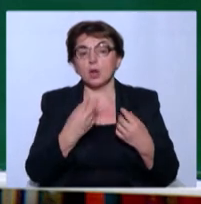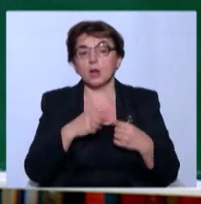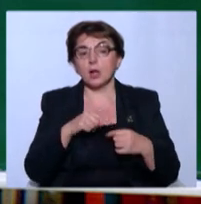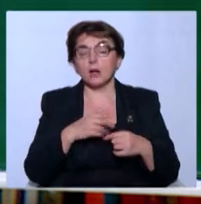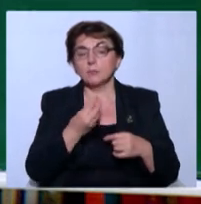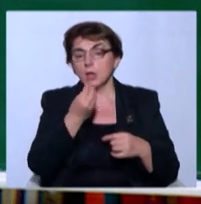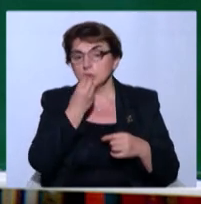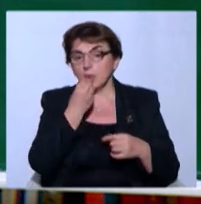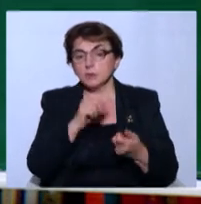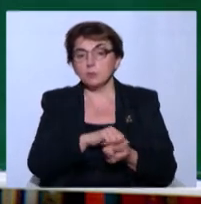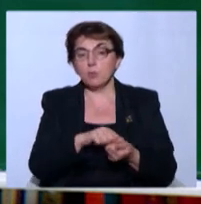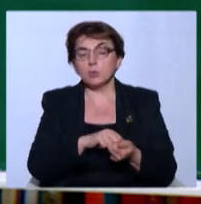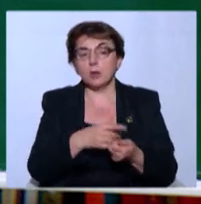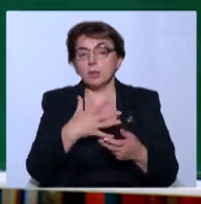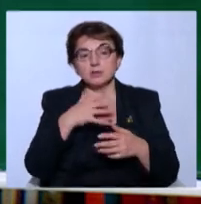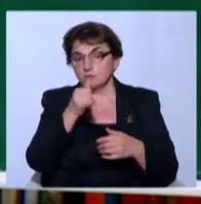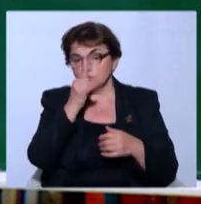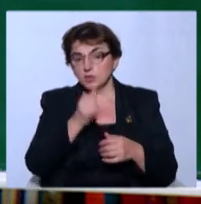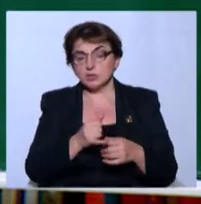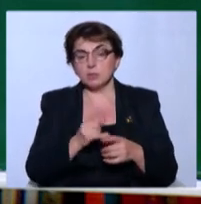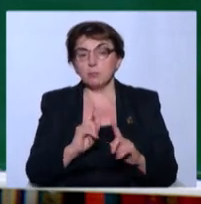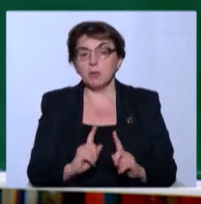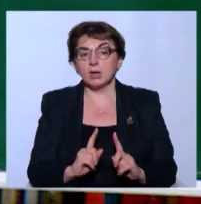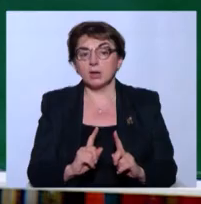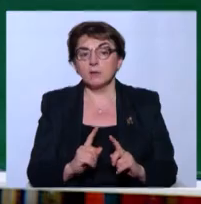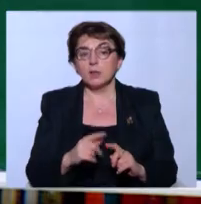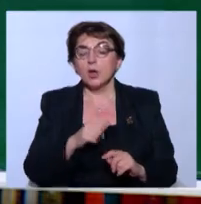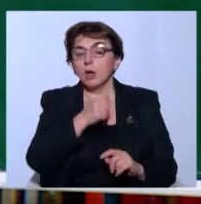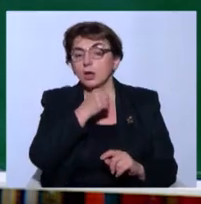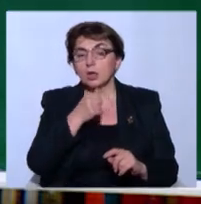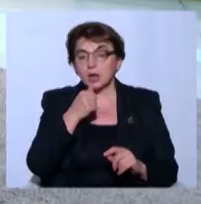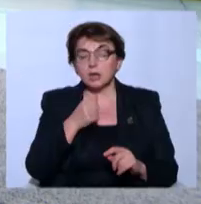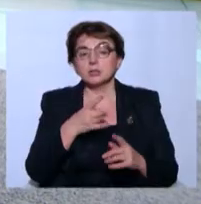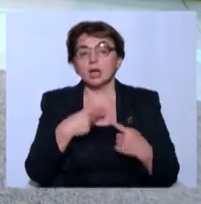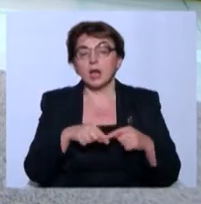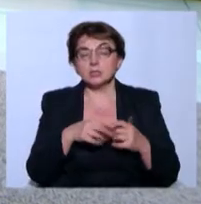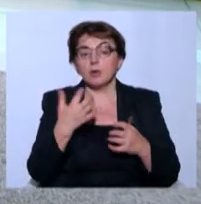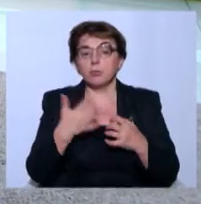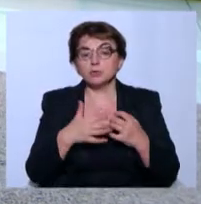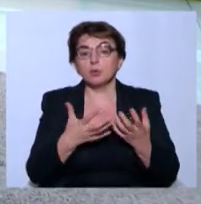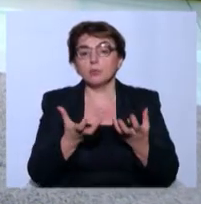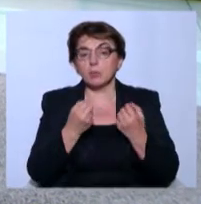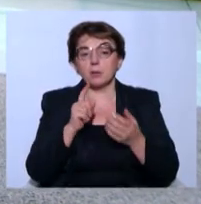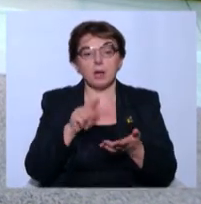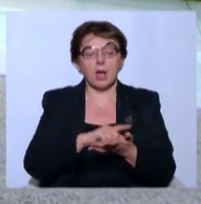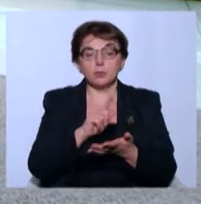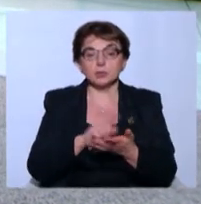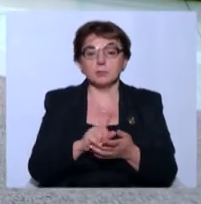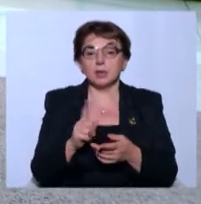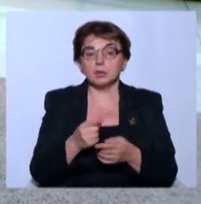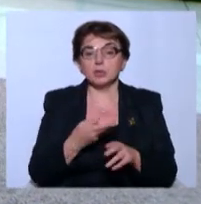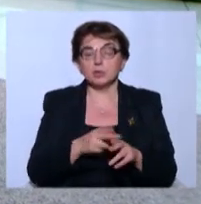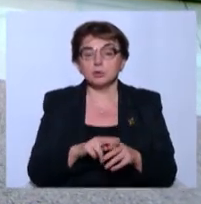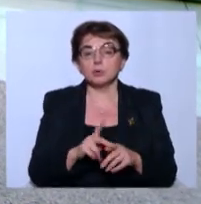ამის მონელება არ შეუძლია. მაგრამ უმხილისა და ბოსტნეულის მიღება არის აუცილებელი. რატომ? იმიტომ,